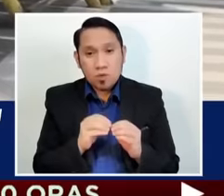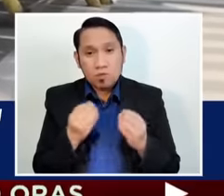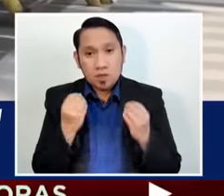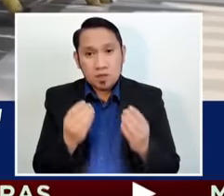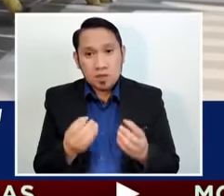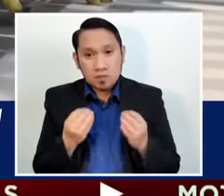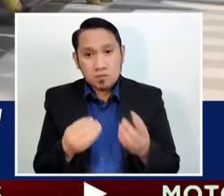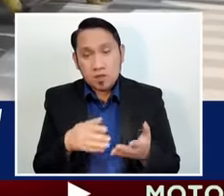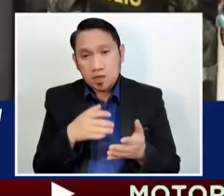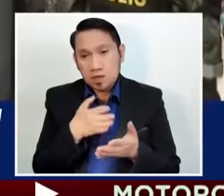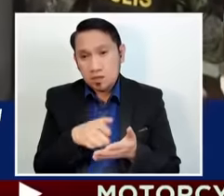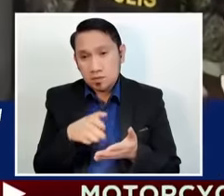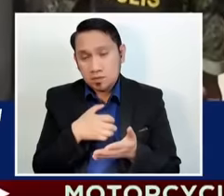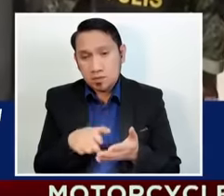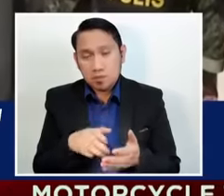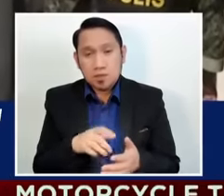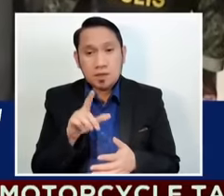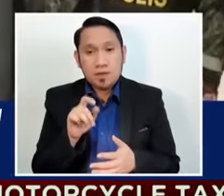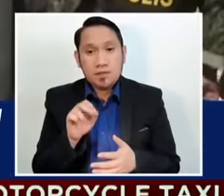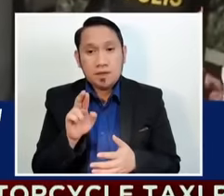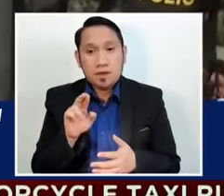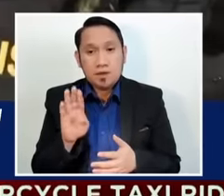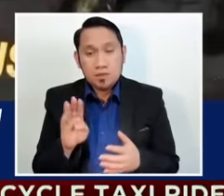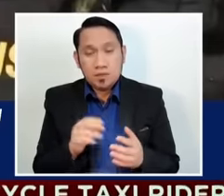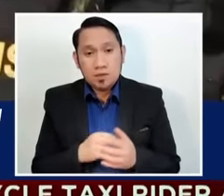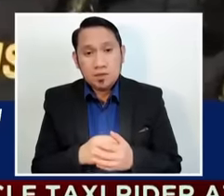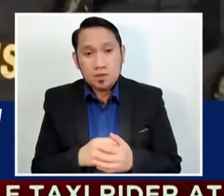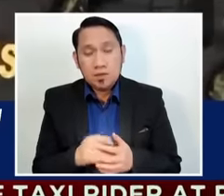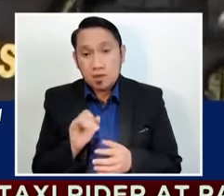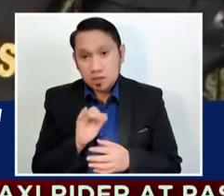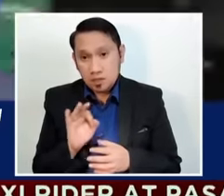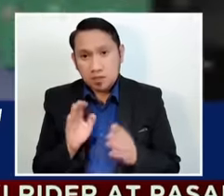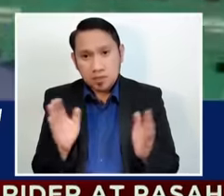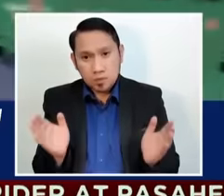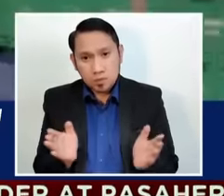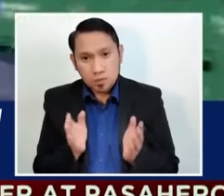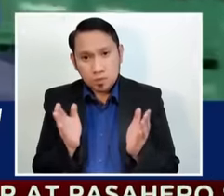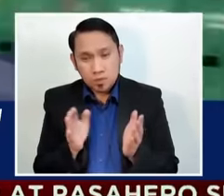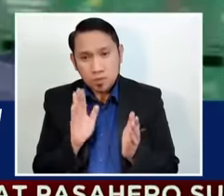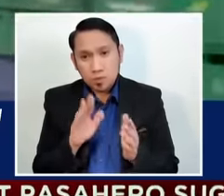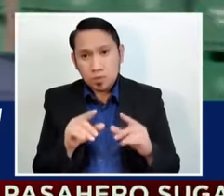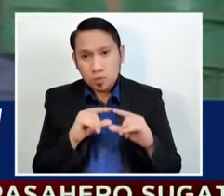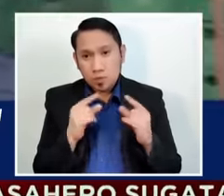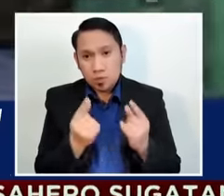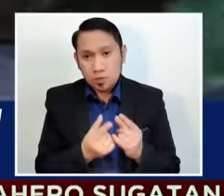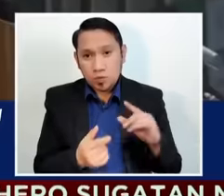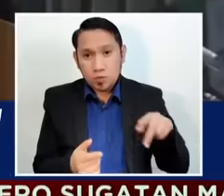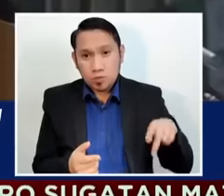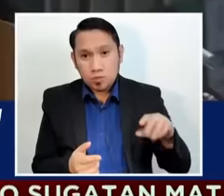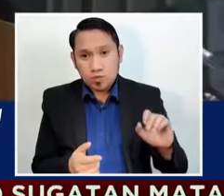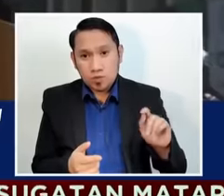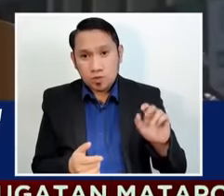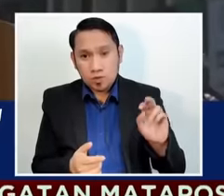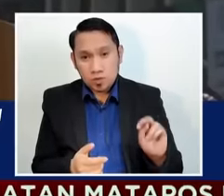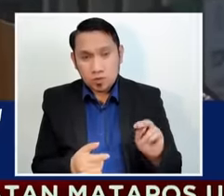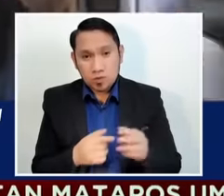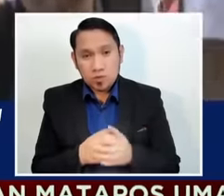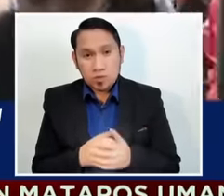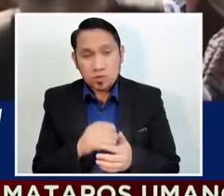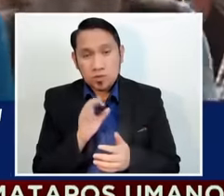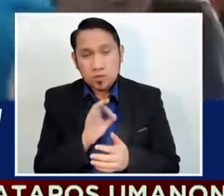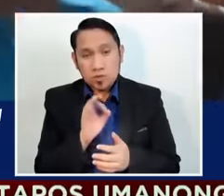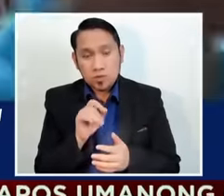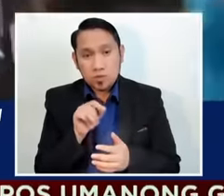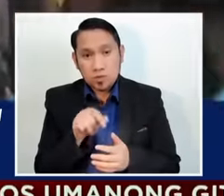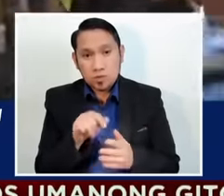Sa pagtataya ng LTFRB, kung mahihikayat nila ang grupong piston, aabot na sa 80% ng jeepney